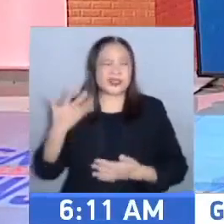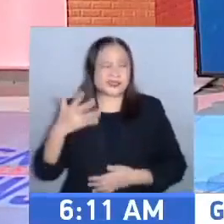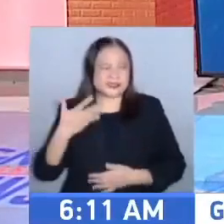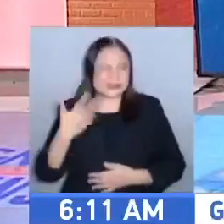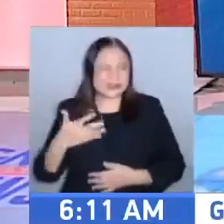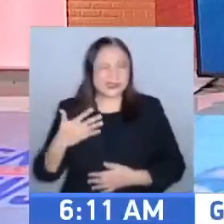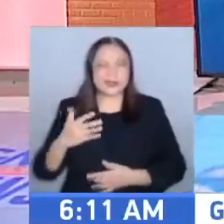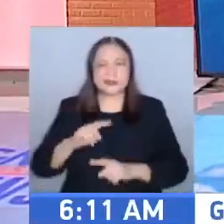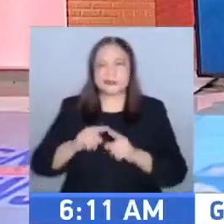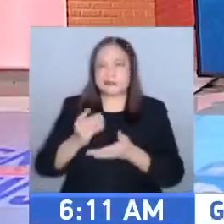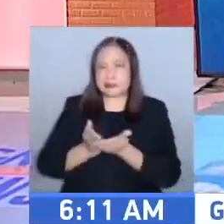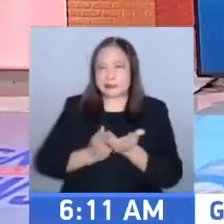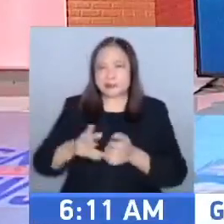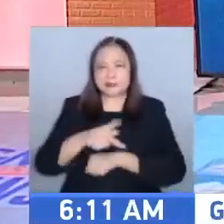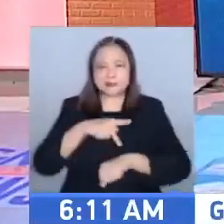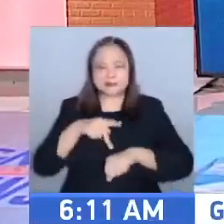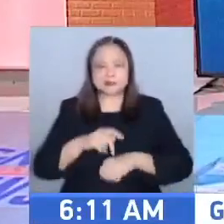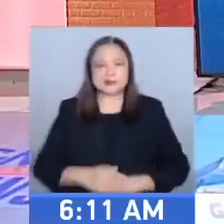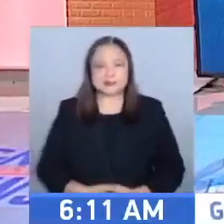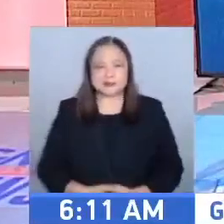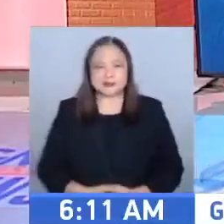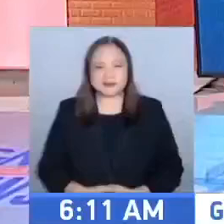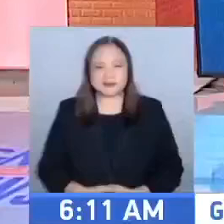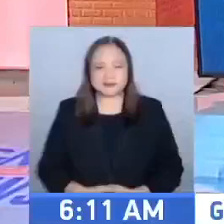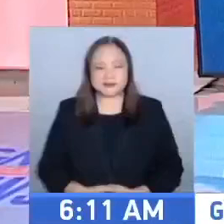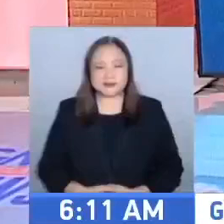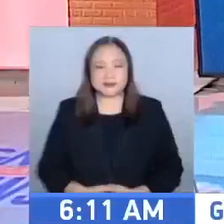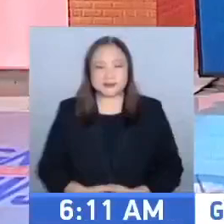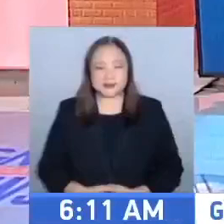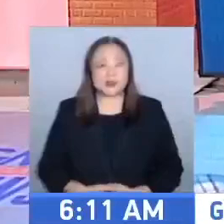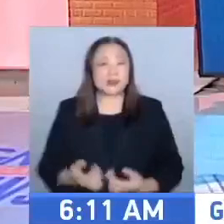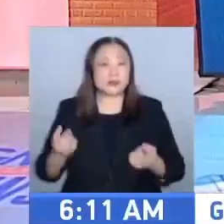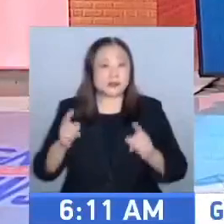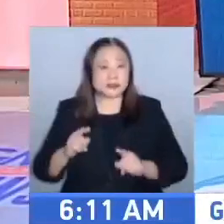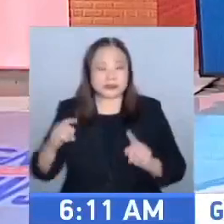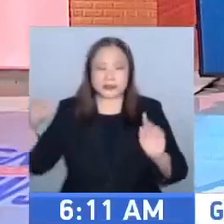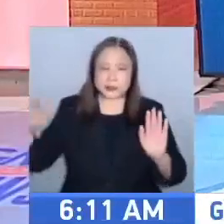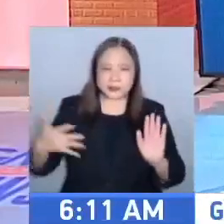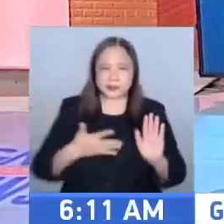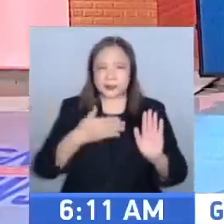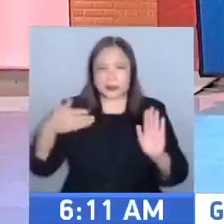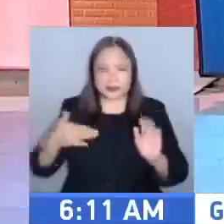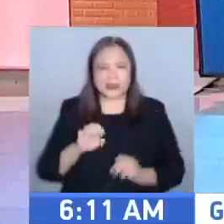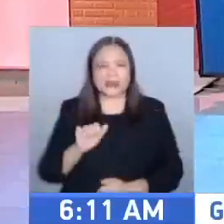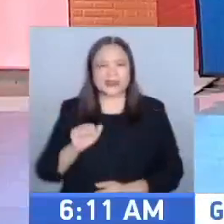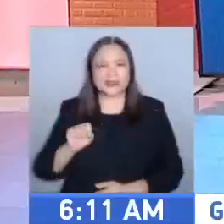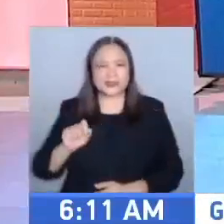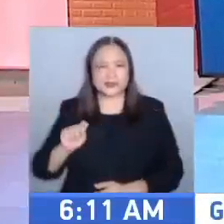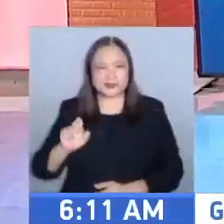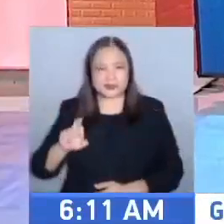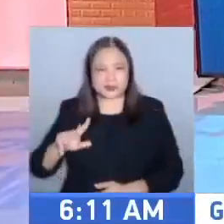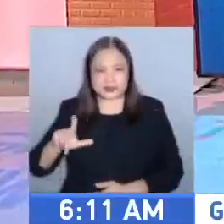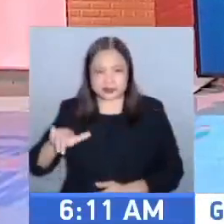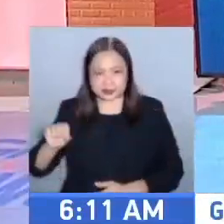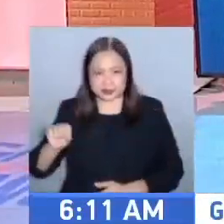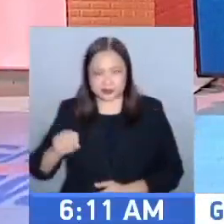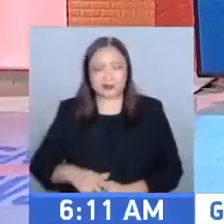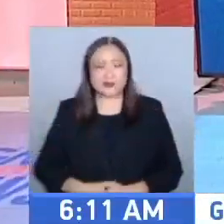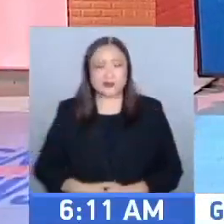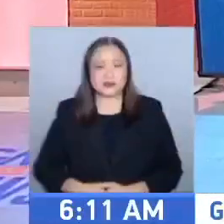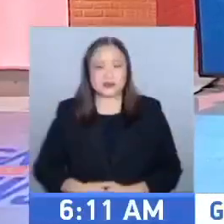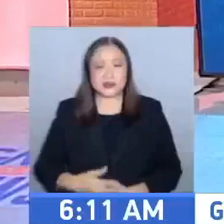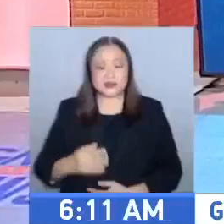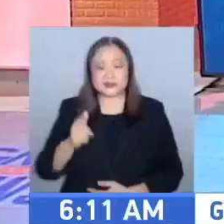ng ating bansa ayon sa PAGASA Easter least miral ngayon sa souther Luzon Visayas at Mindanao tanging Batanes at baboyan Islands